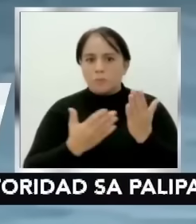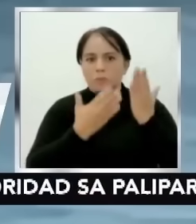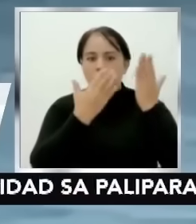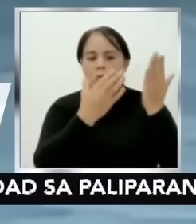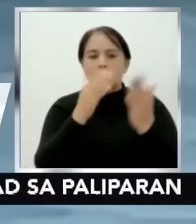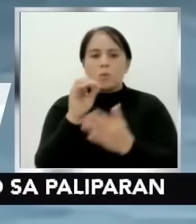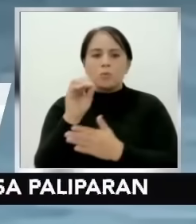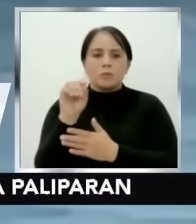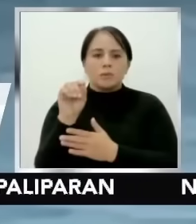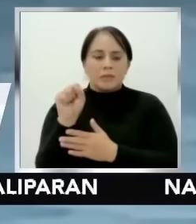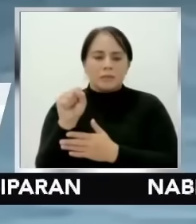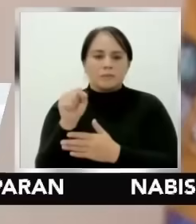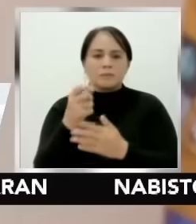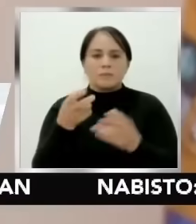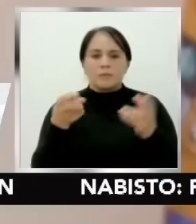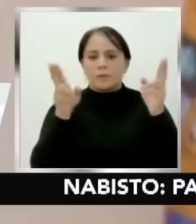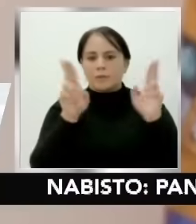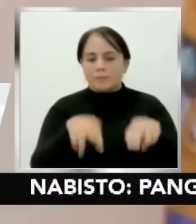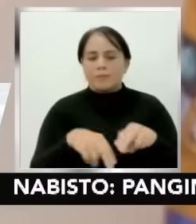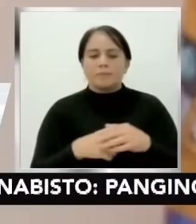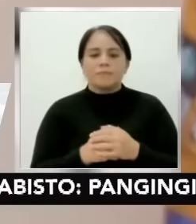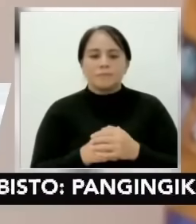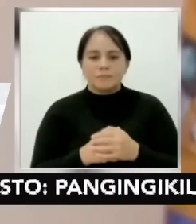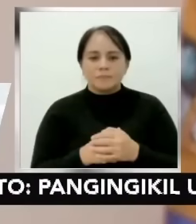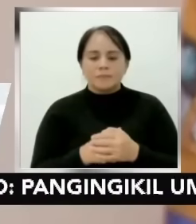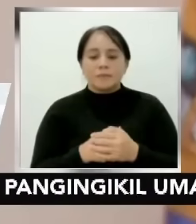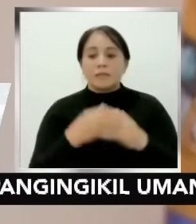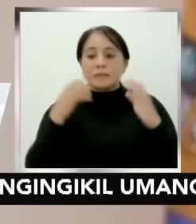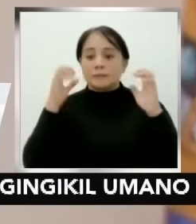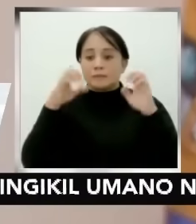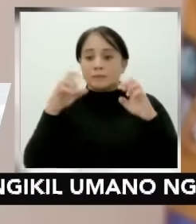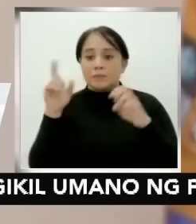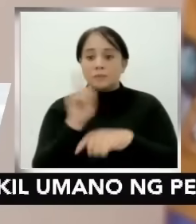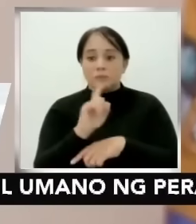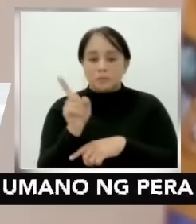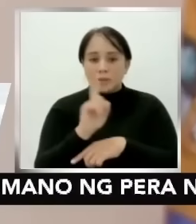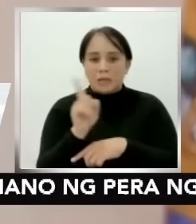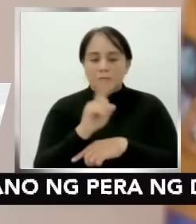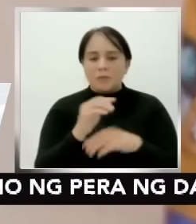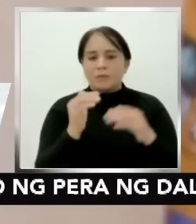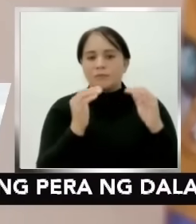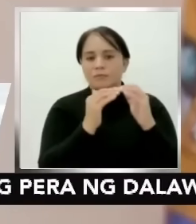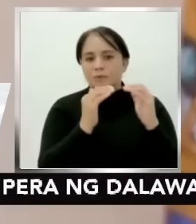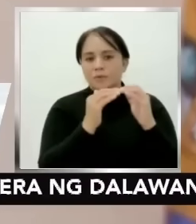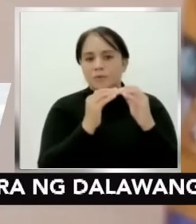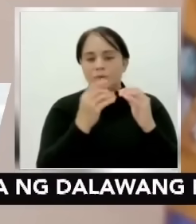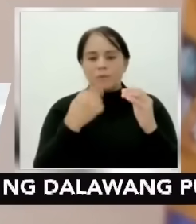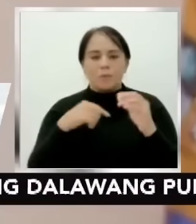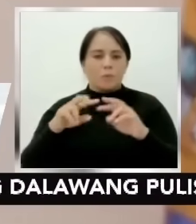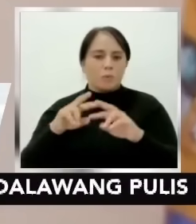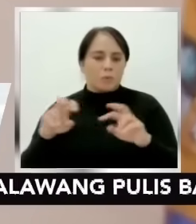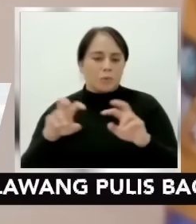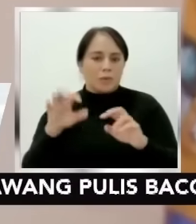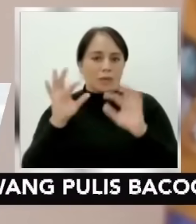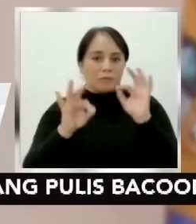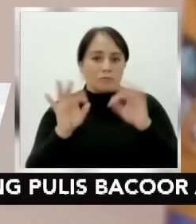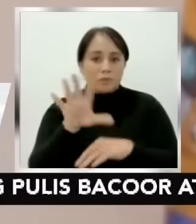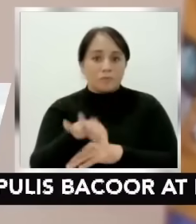sa naturang insidente. Asahan po ninyo na magiging fair po yung aming investigation at kung may makikita po tayo